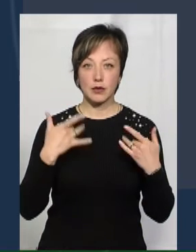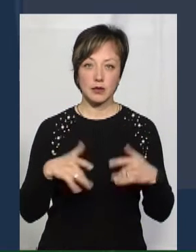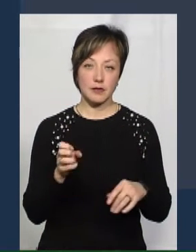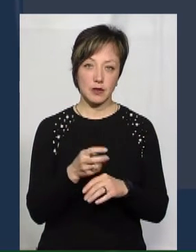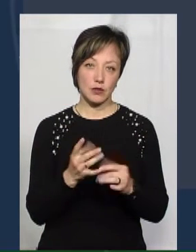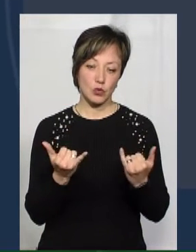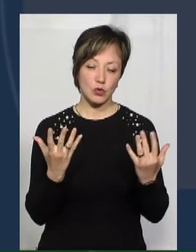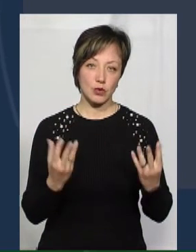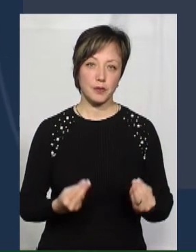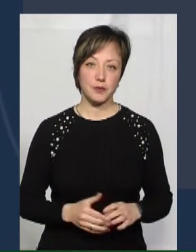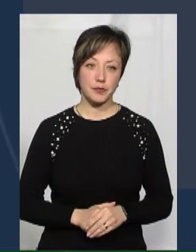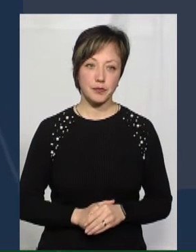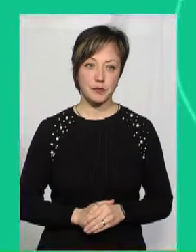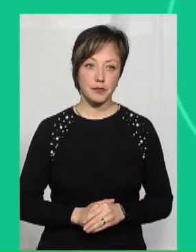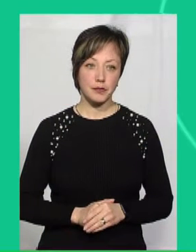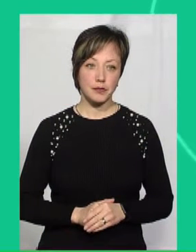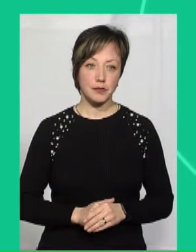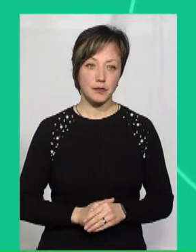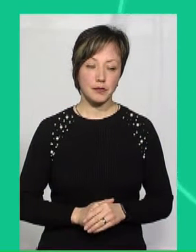з сьогоднішнього дня без рішення суду.